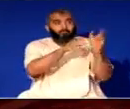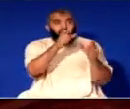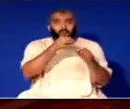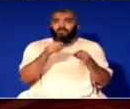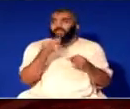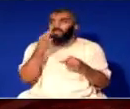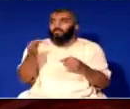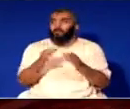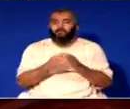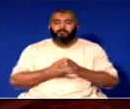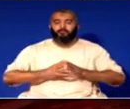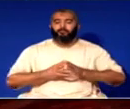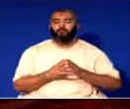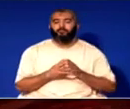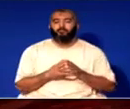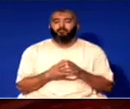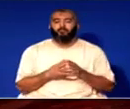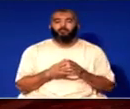يصلي بينا ومن بعد دا